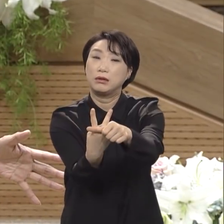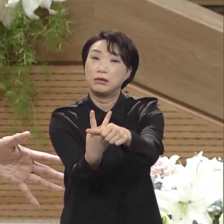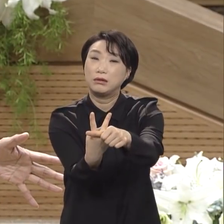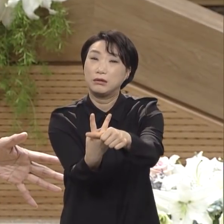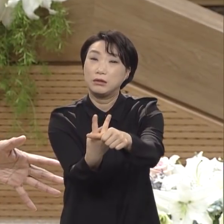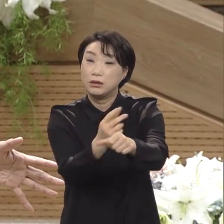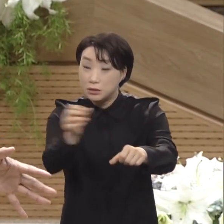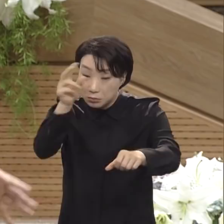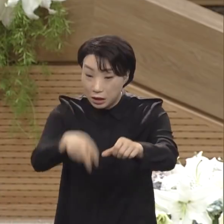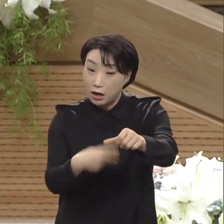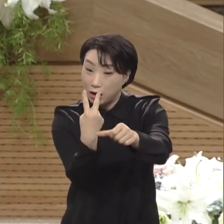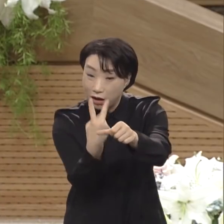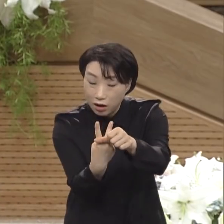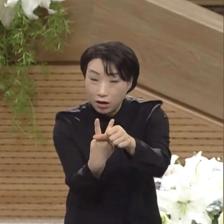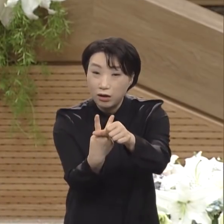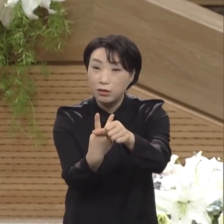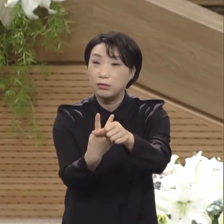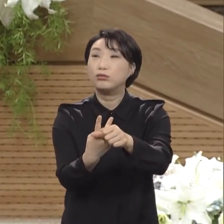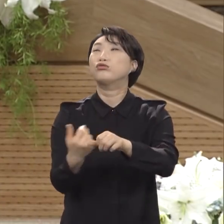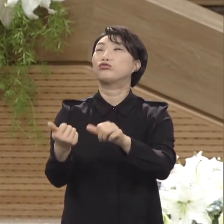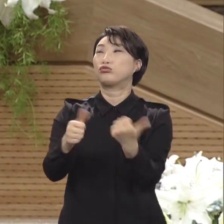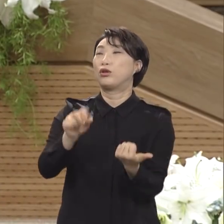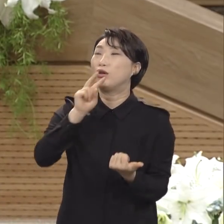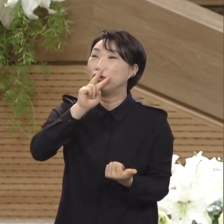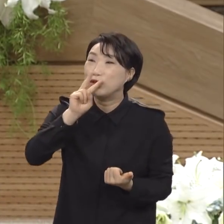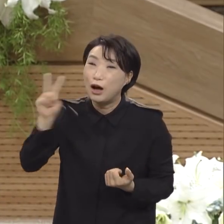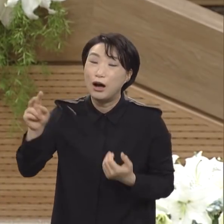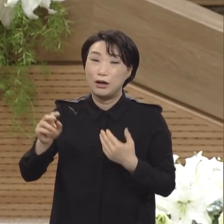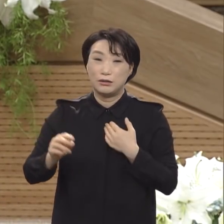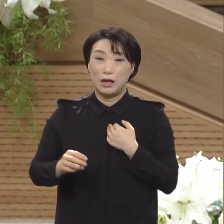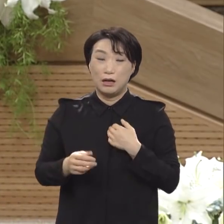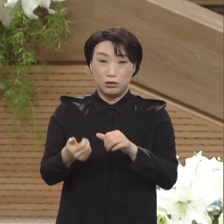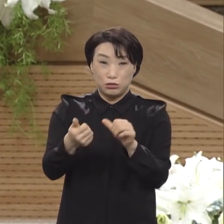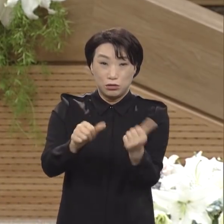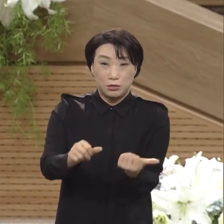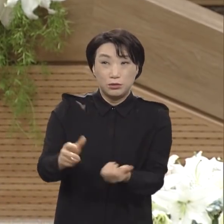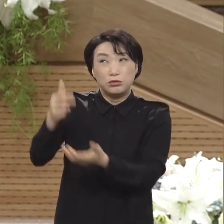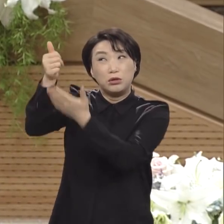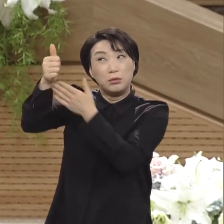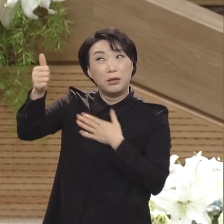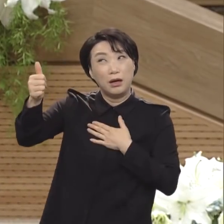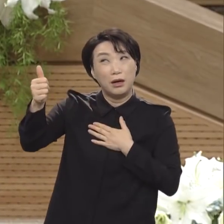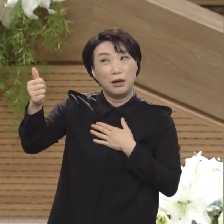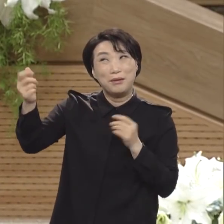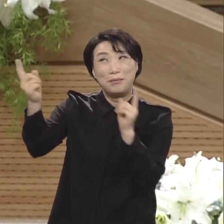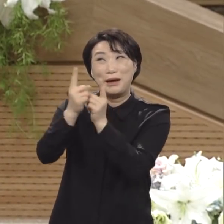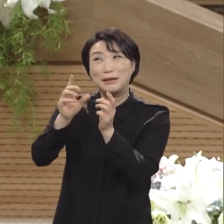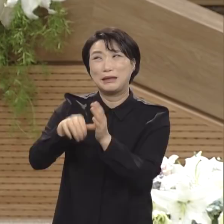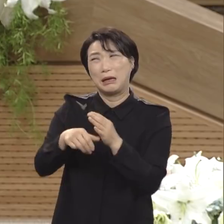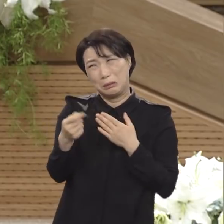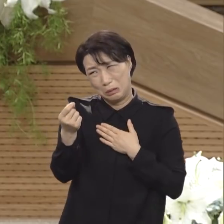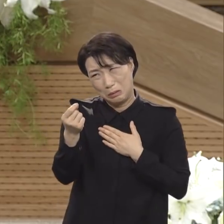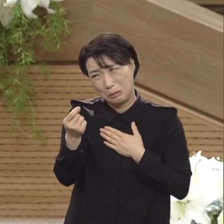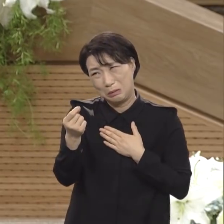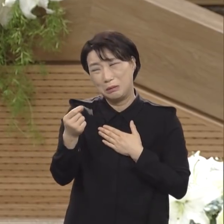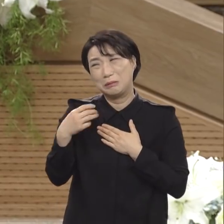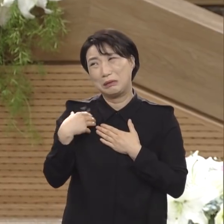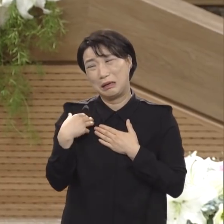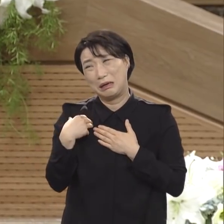십자가에 매달려서 죽어야 나의 죽음이 주님 앞에 가서